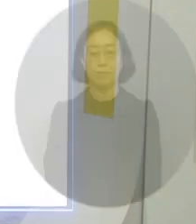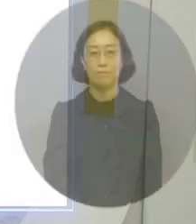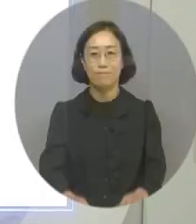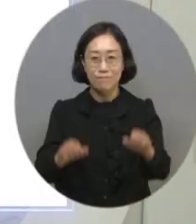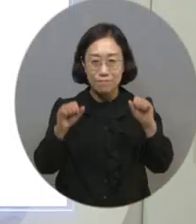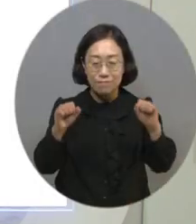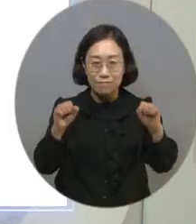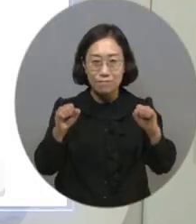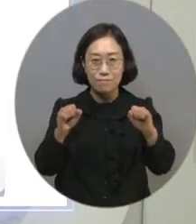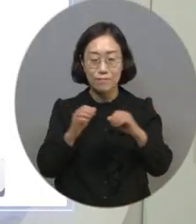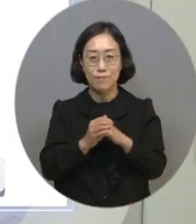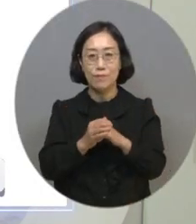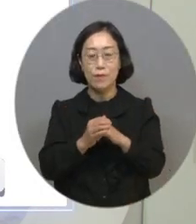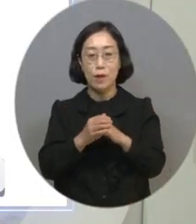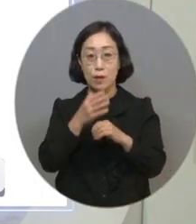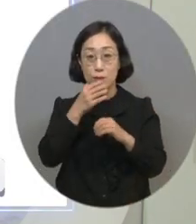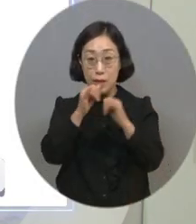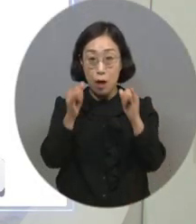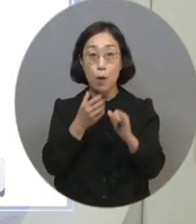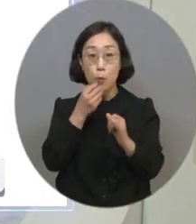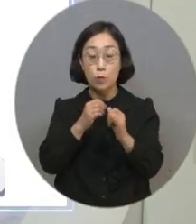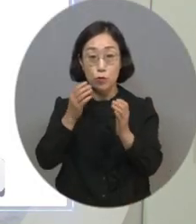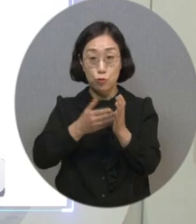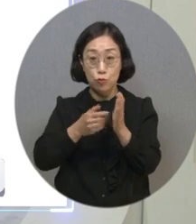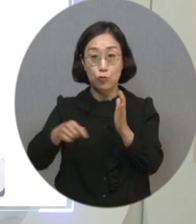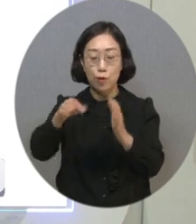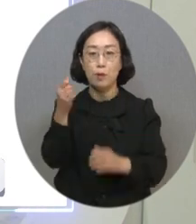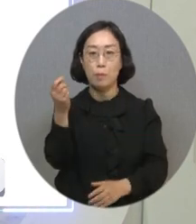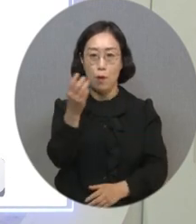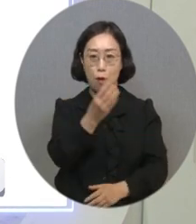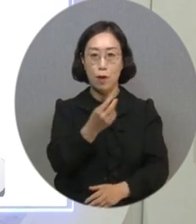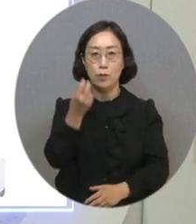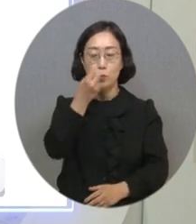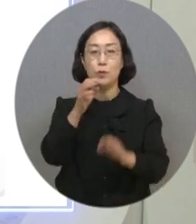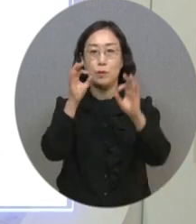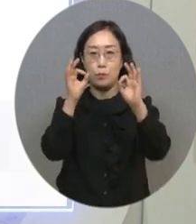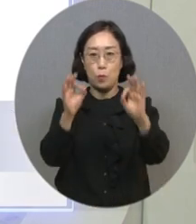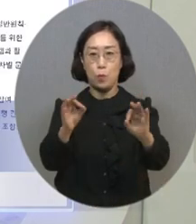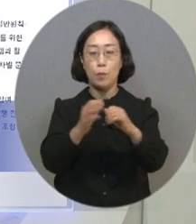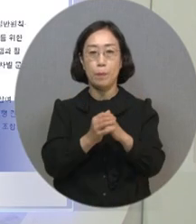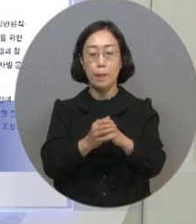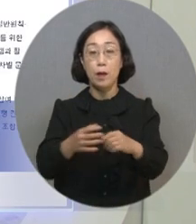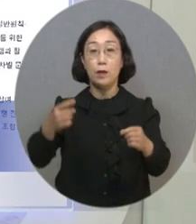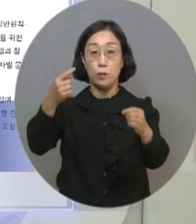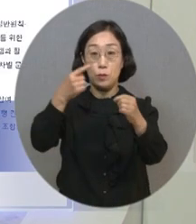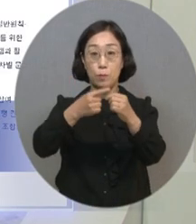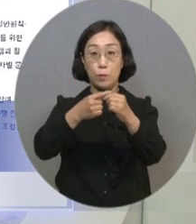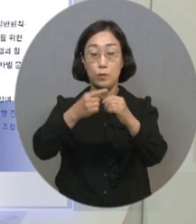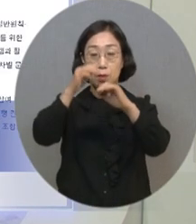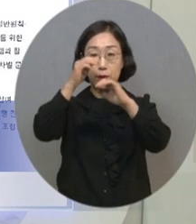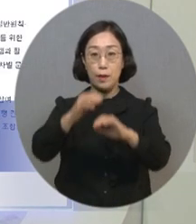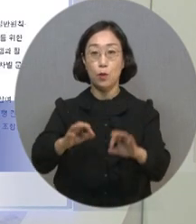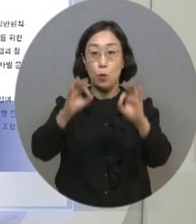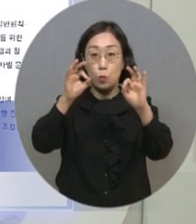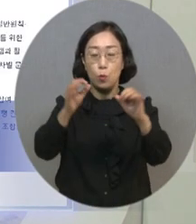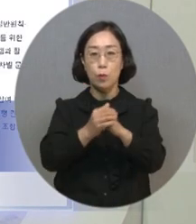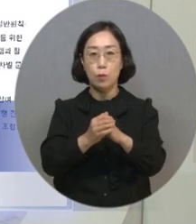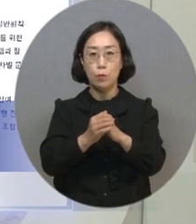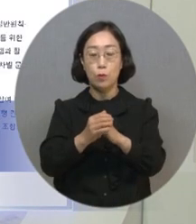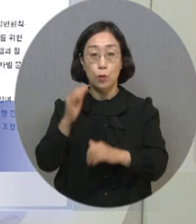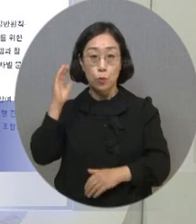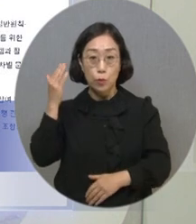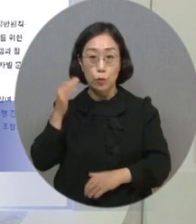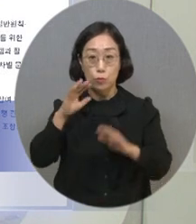안녕하세요 지금부터 웰페어 뉴스와 함께 사회복지의 이슈를 만나봅니다 오늘 첫 번째 소식입니다 얼마 전